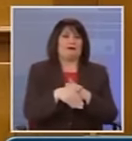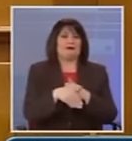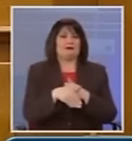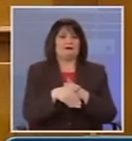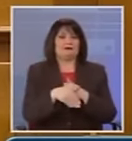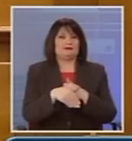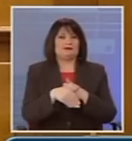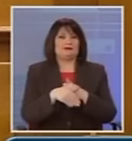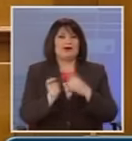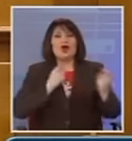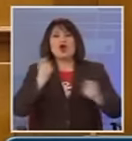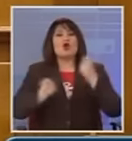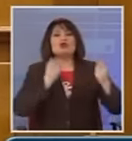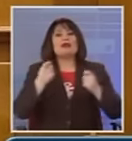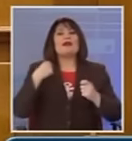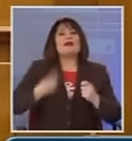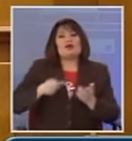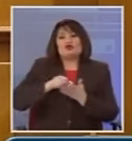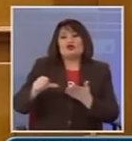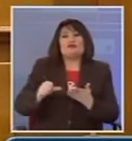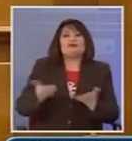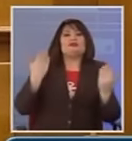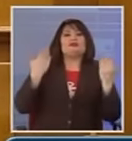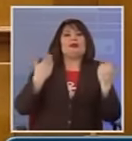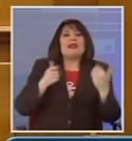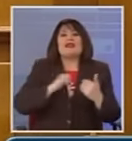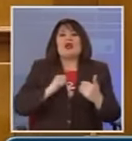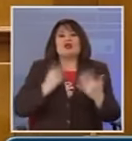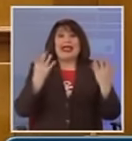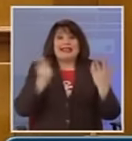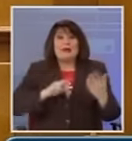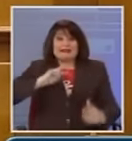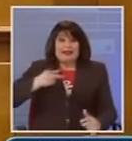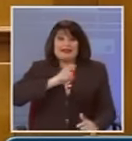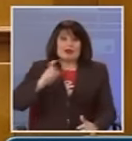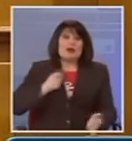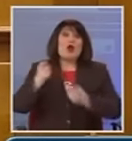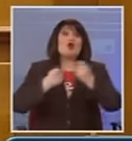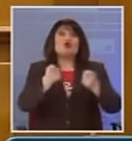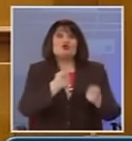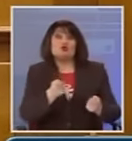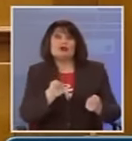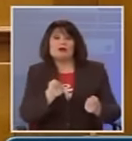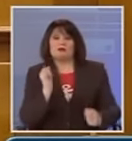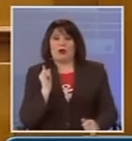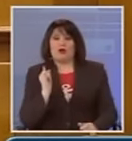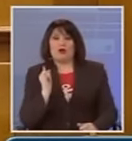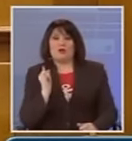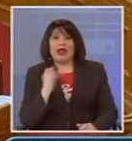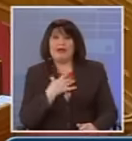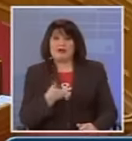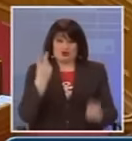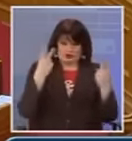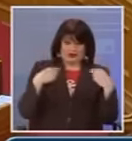με ληξιπρόθεσμες οφειλές του δημοσίου προς ιδιώτες 9,5 δισεκατομμύρια και με την αξιοπιστία της χώρας